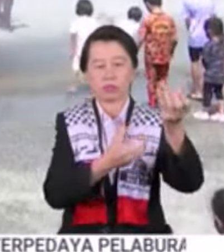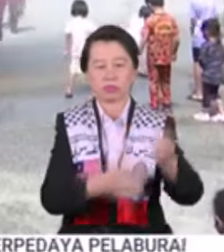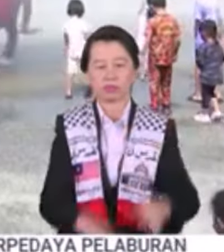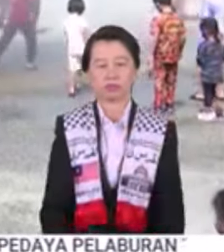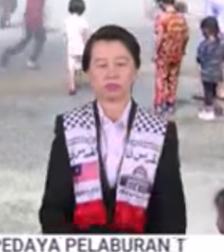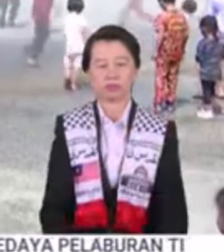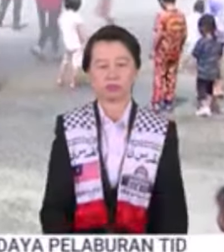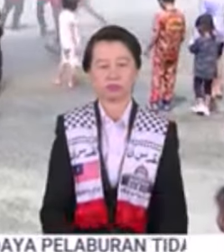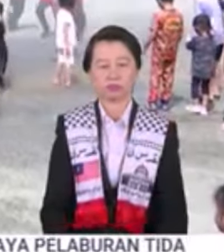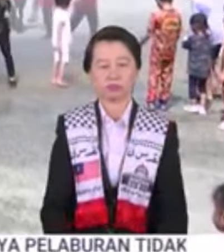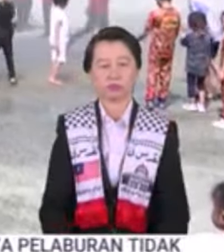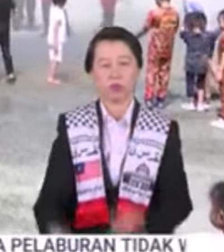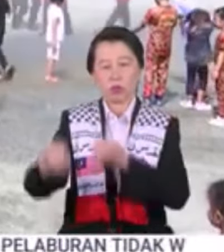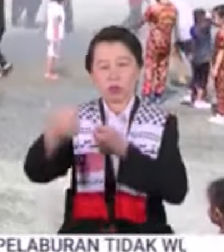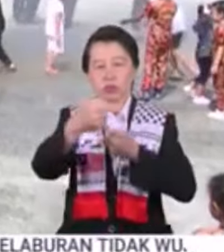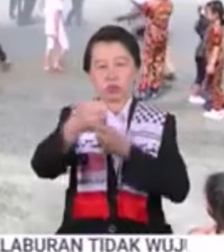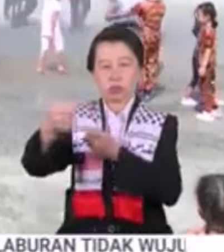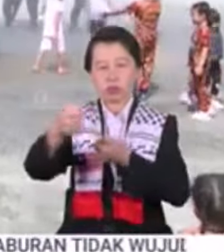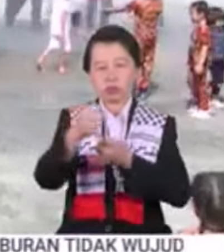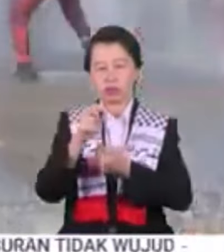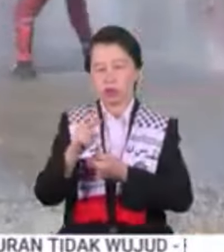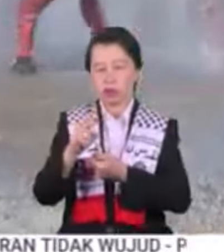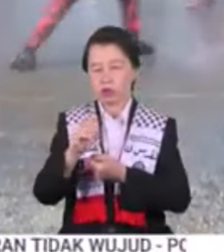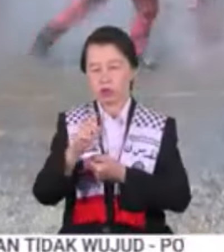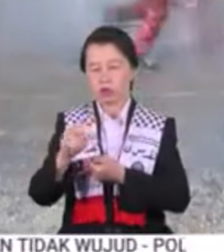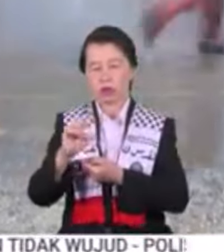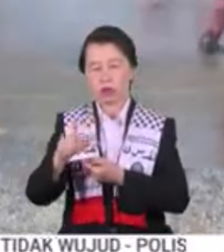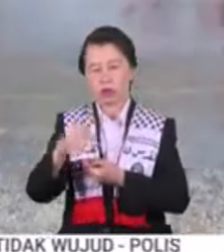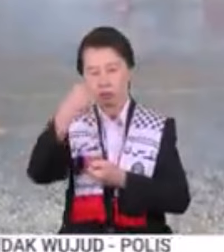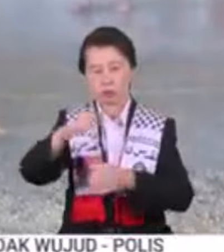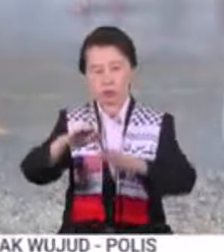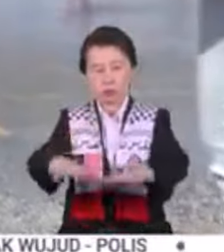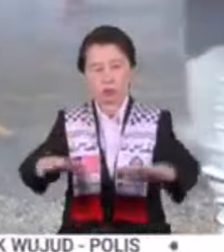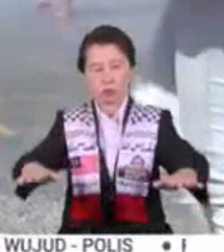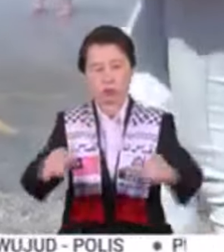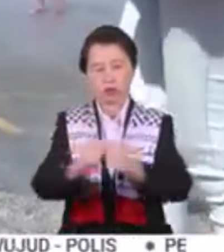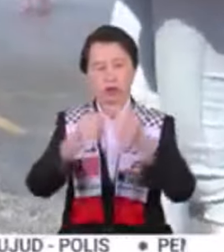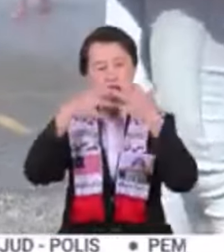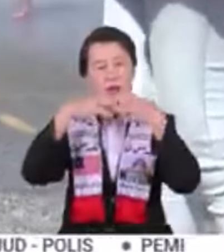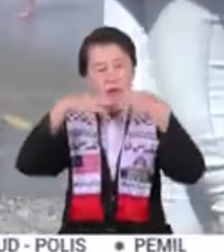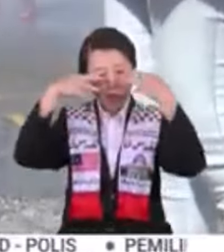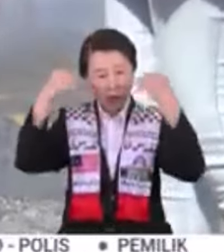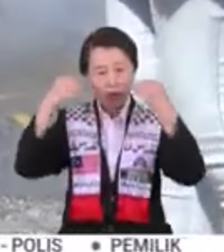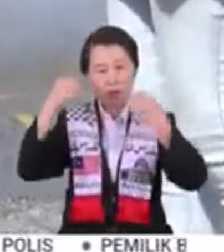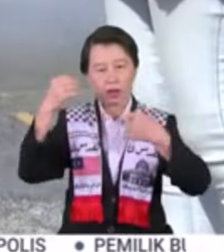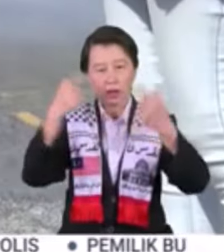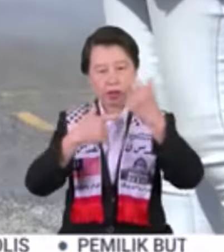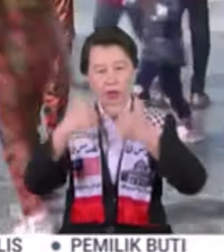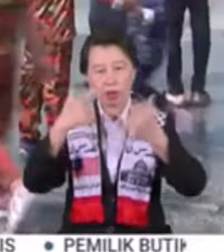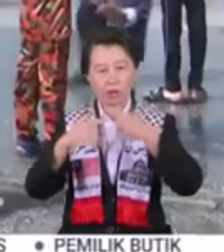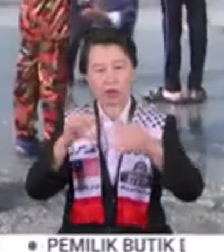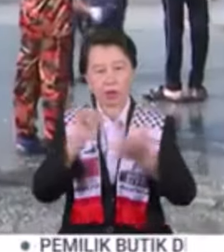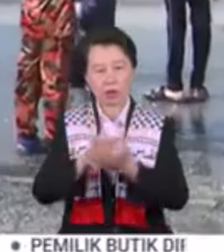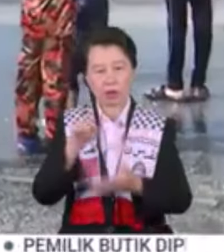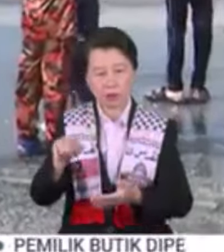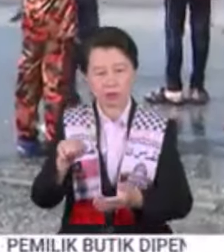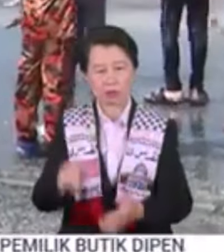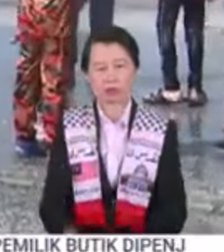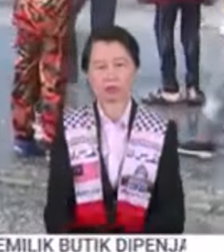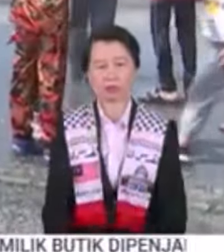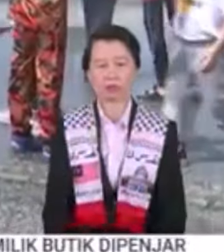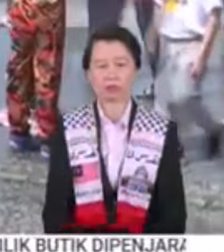Acara kemuncak siraman air dari nozel jentera bomba kepada kanak-kanak turut menceriakan sesi lawatan berkenaan.